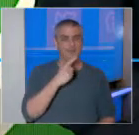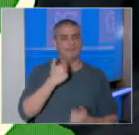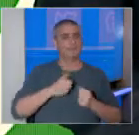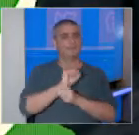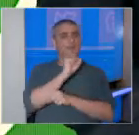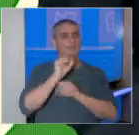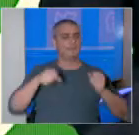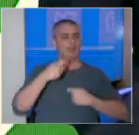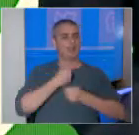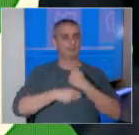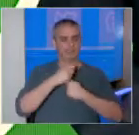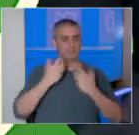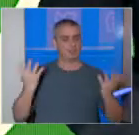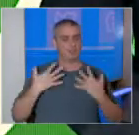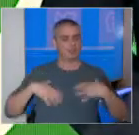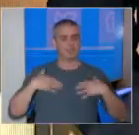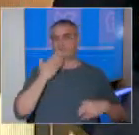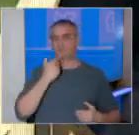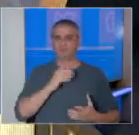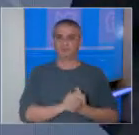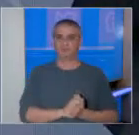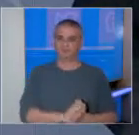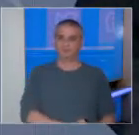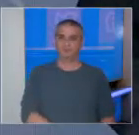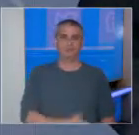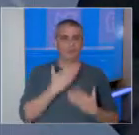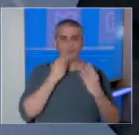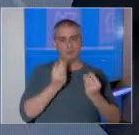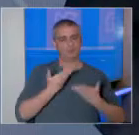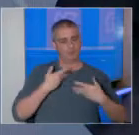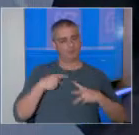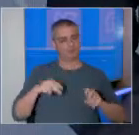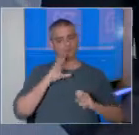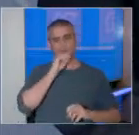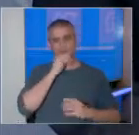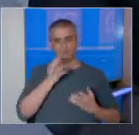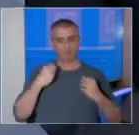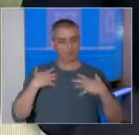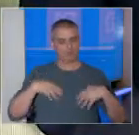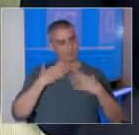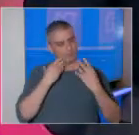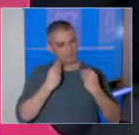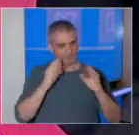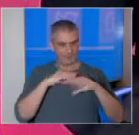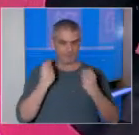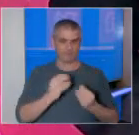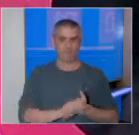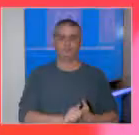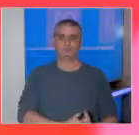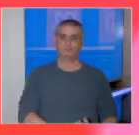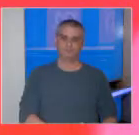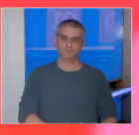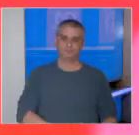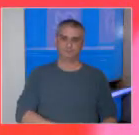בעלי עסקים, נציג התנועה לעידוד האופנה בישראל. תודה רבה על הפתחון פה שנתתם לחבר'ה של האופנה, תודה רבה. תודה לך, ערב טוב.